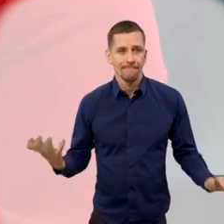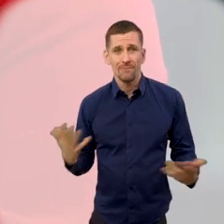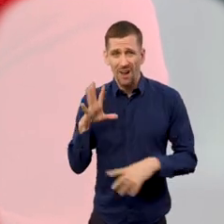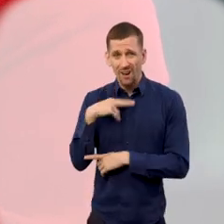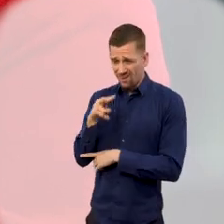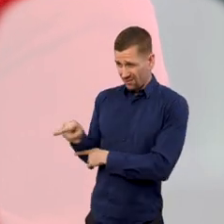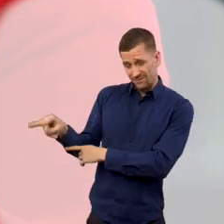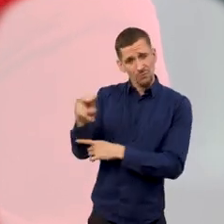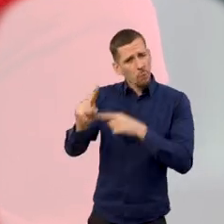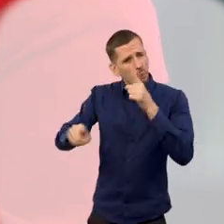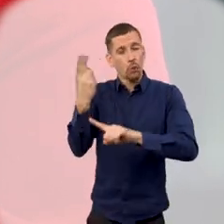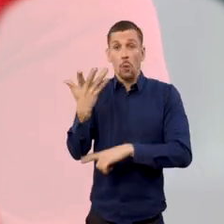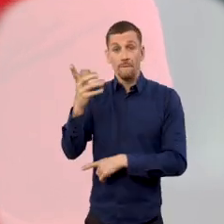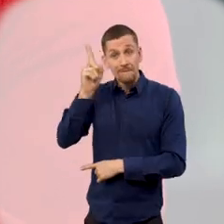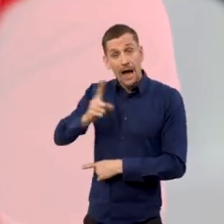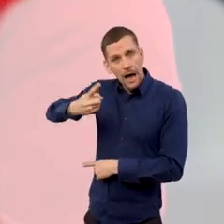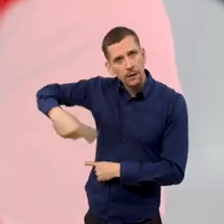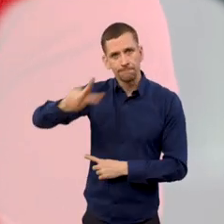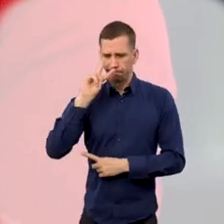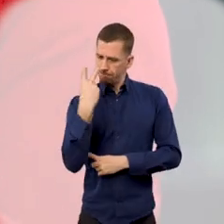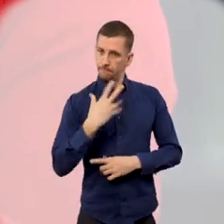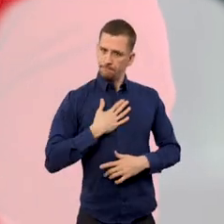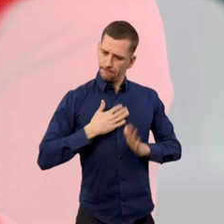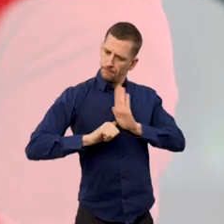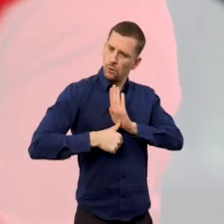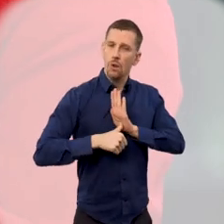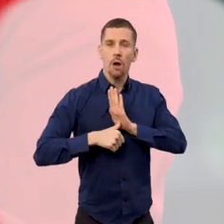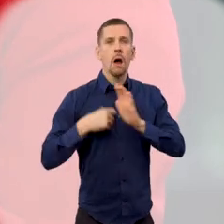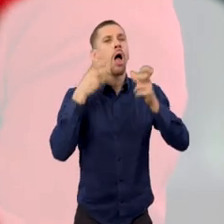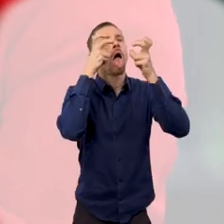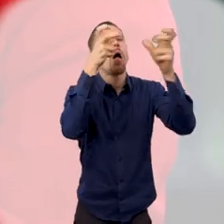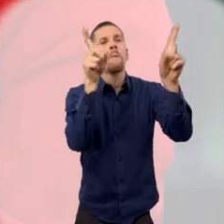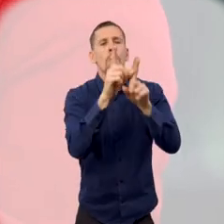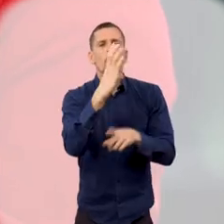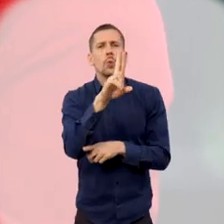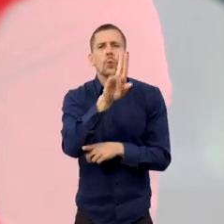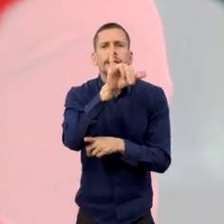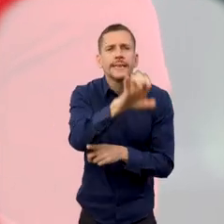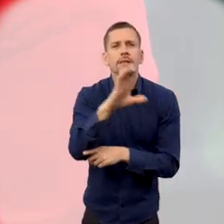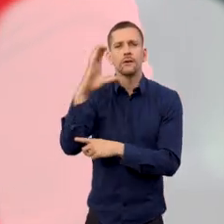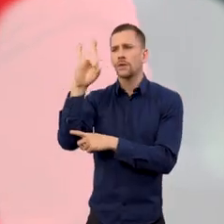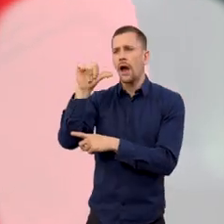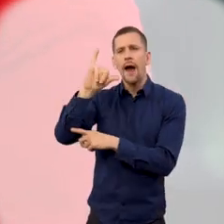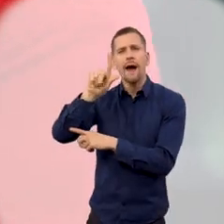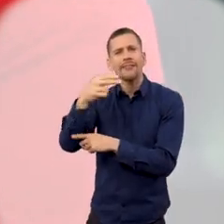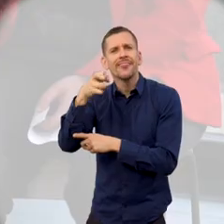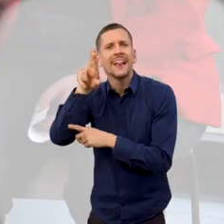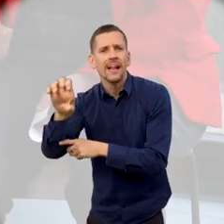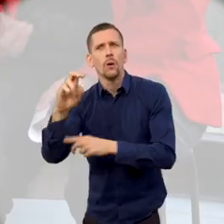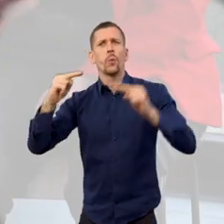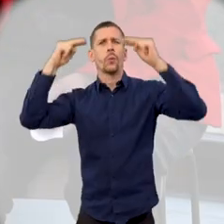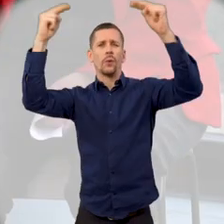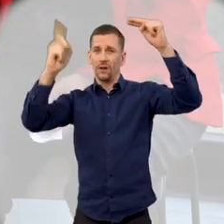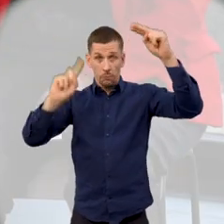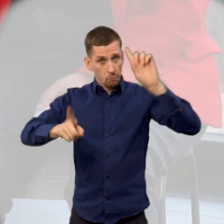s'identifier en fait à des personnalités et pas nécessairement Marie Curie ou Claudine Nuret qui sont, je dirais, un très haut niveau de compétences, mais